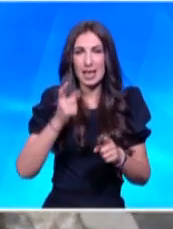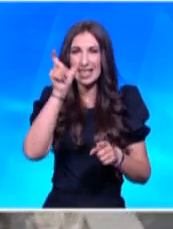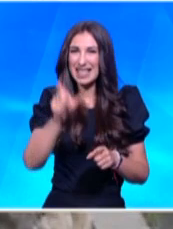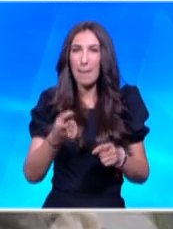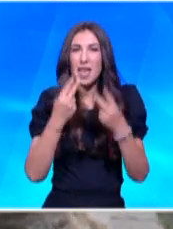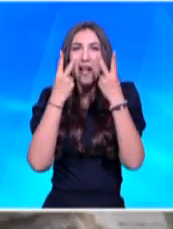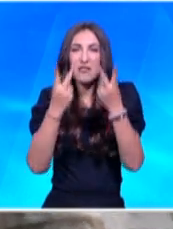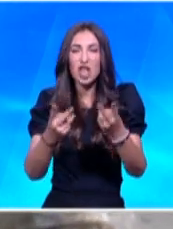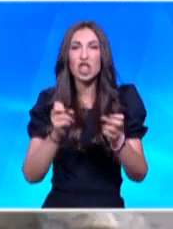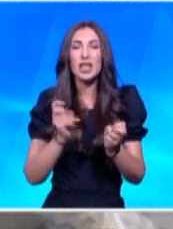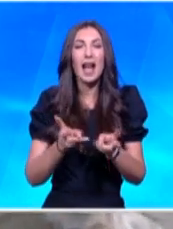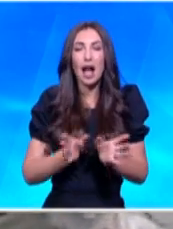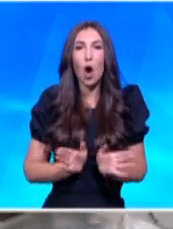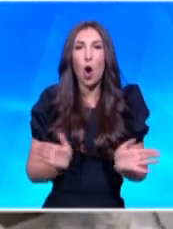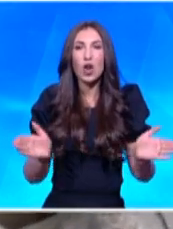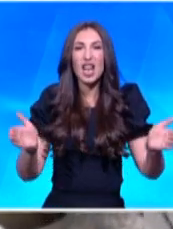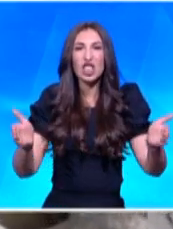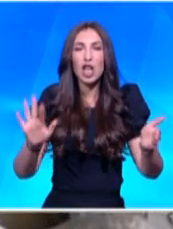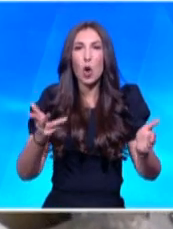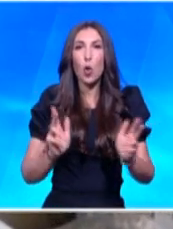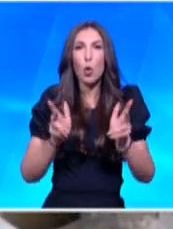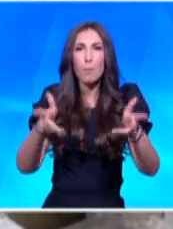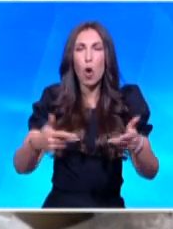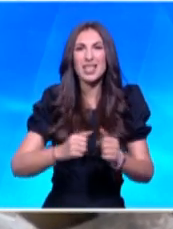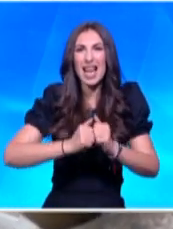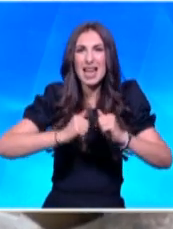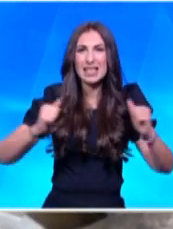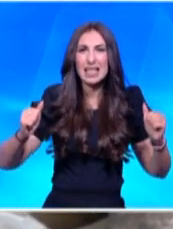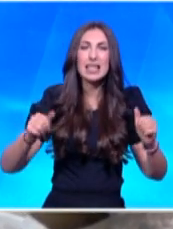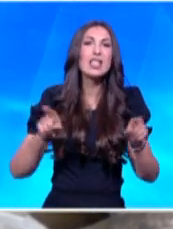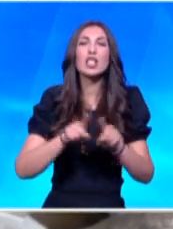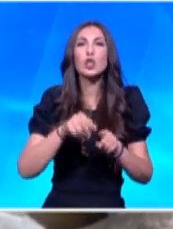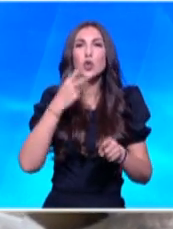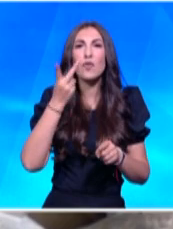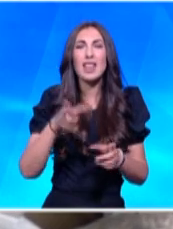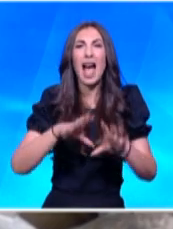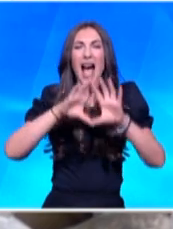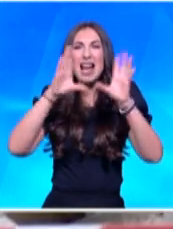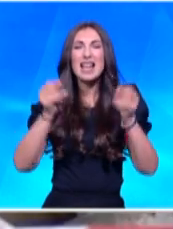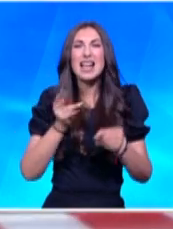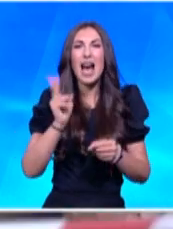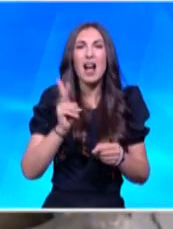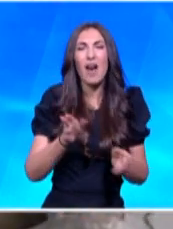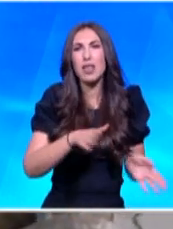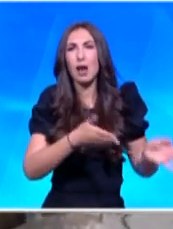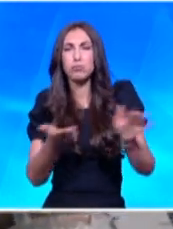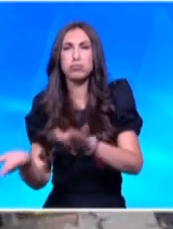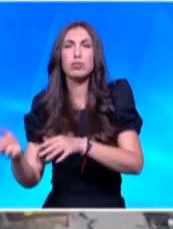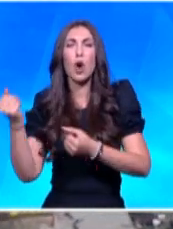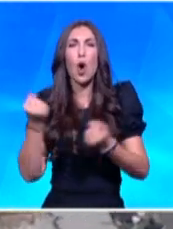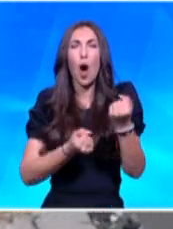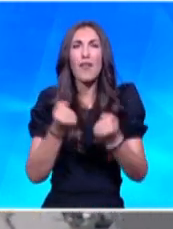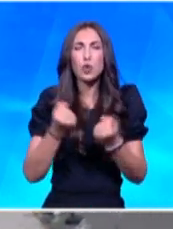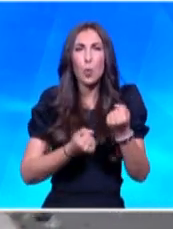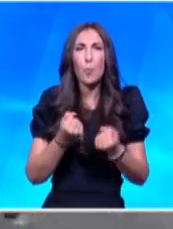че огражденията около моста са разкъсани. Вижда се пометена каравана, автомобил, както